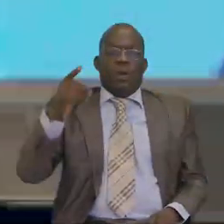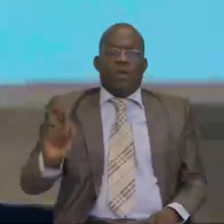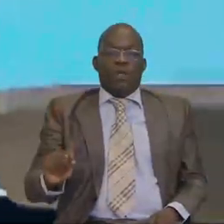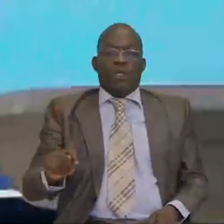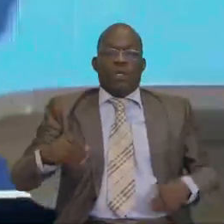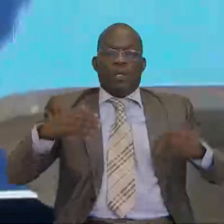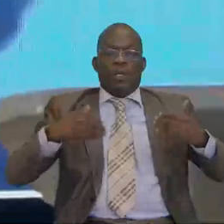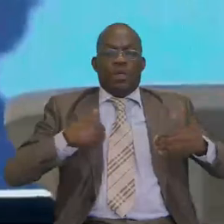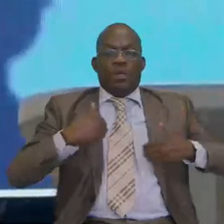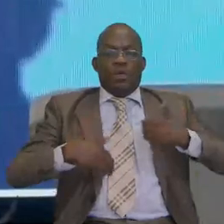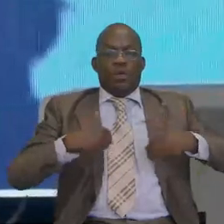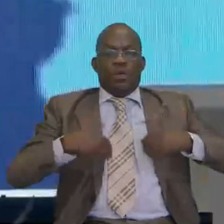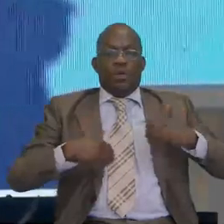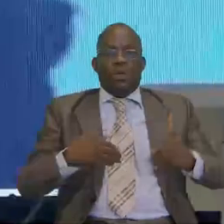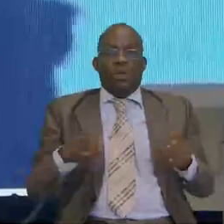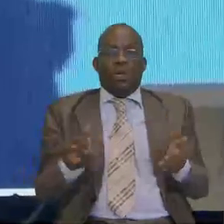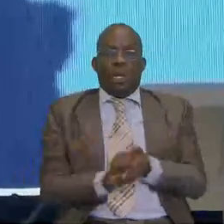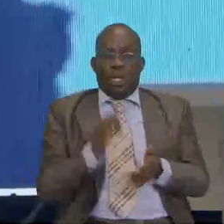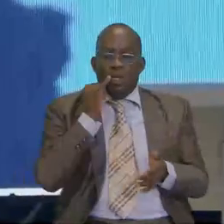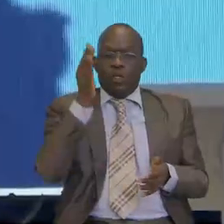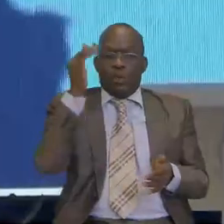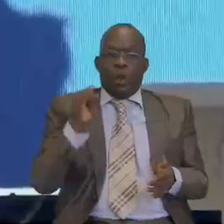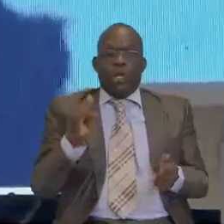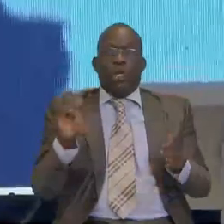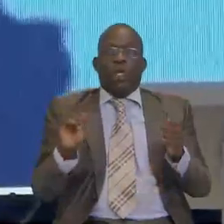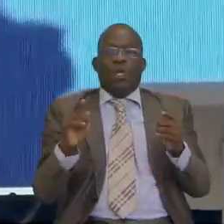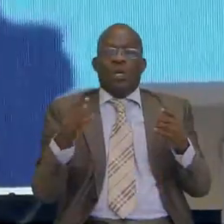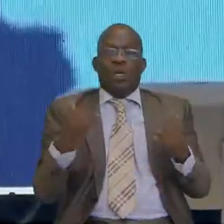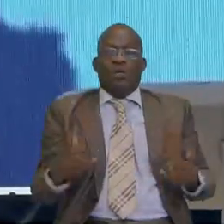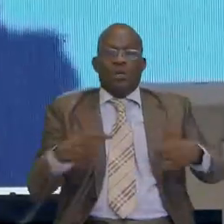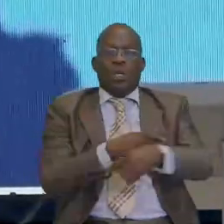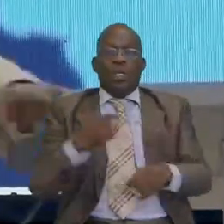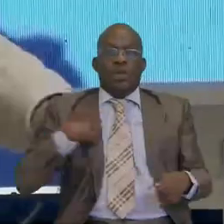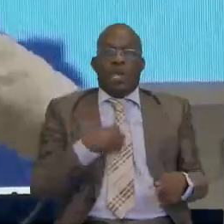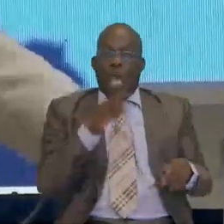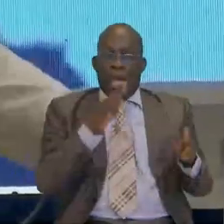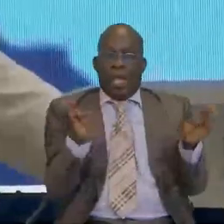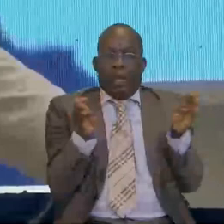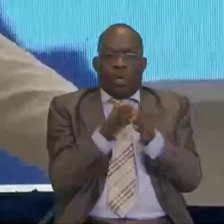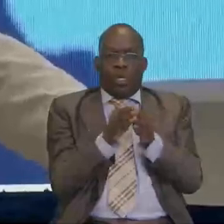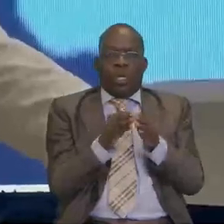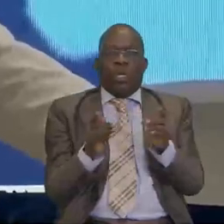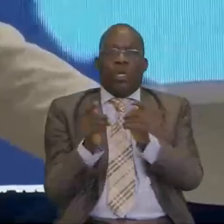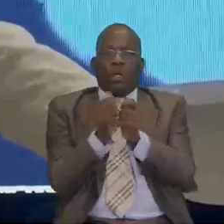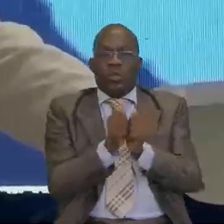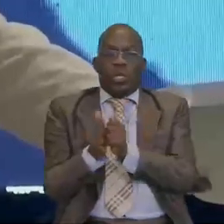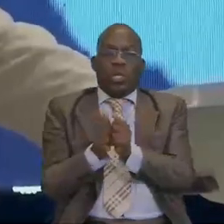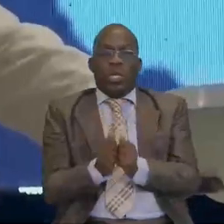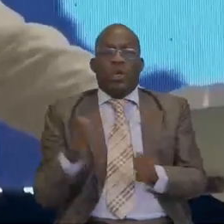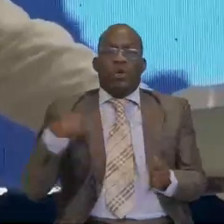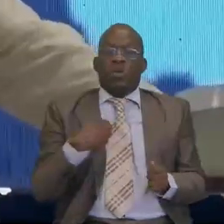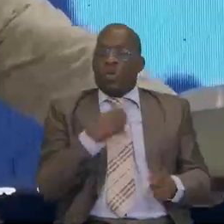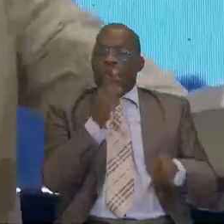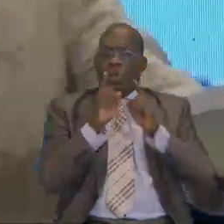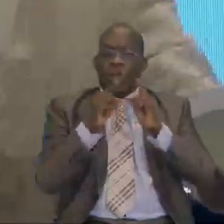C'est pourquoi aujourd'hui nous sommes rassemblés et nous parlons de la puissance pour l'évangélisation